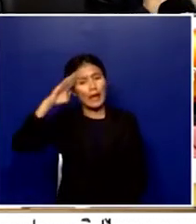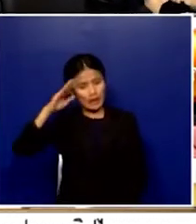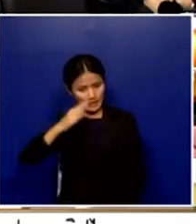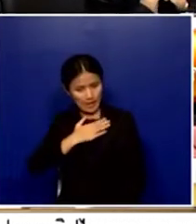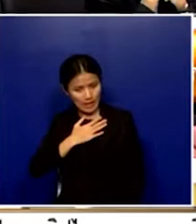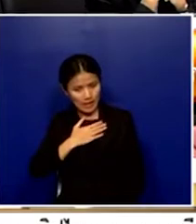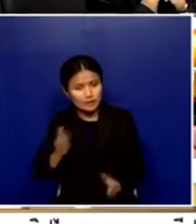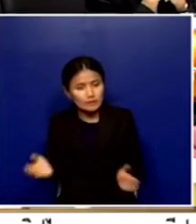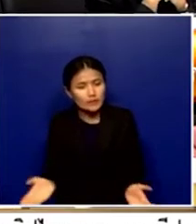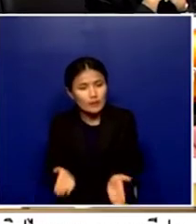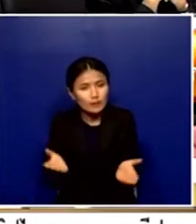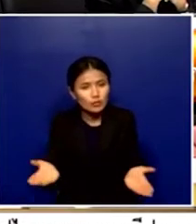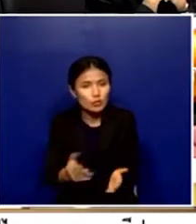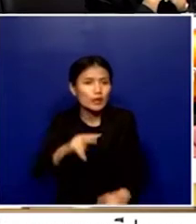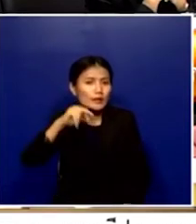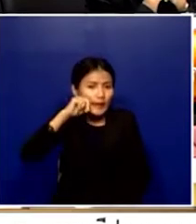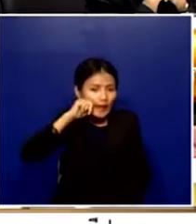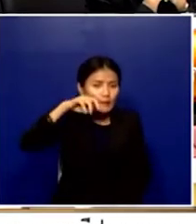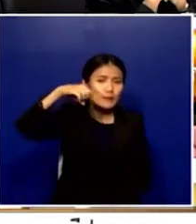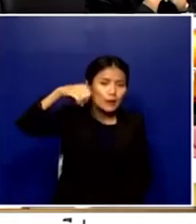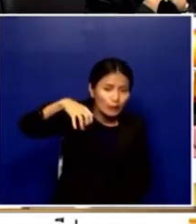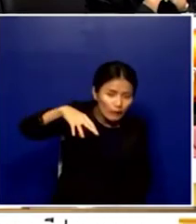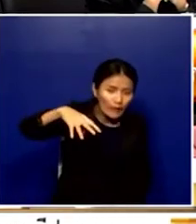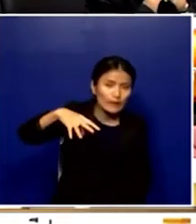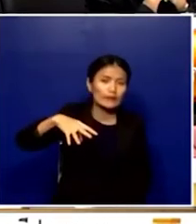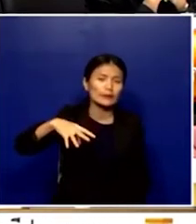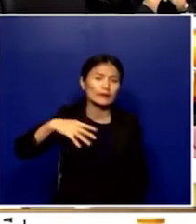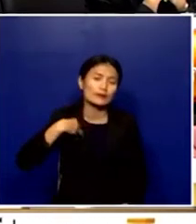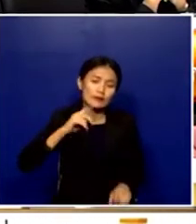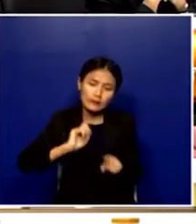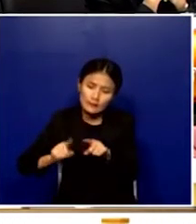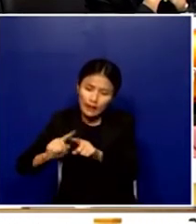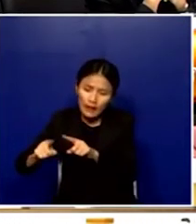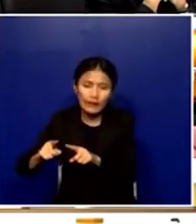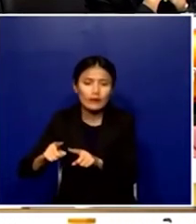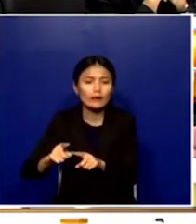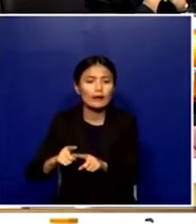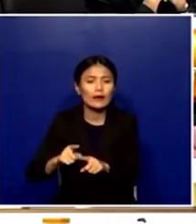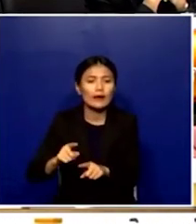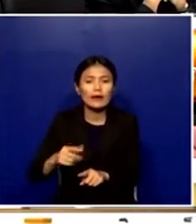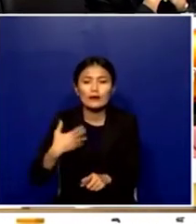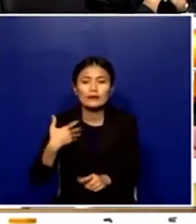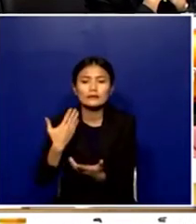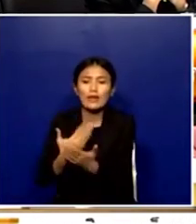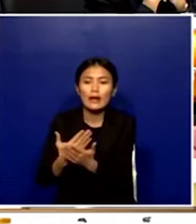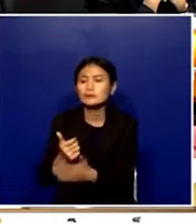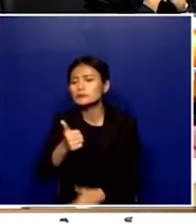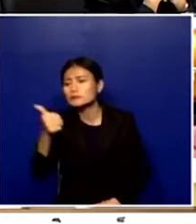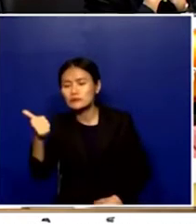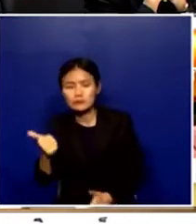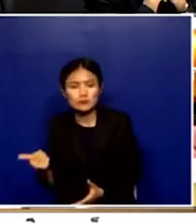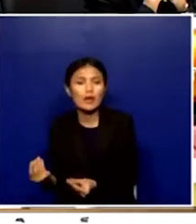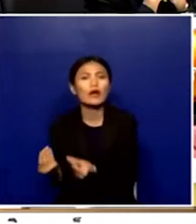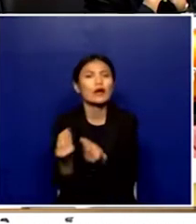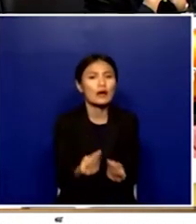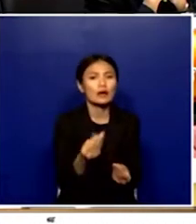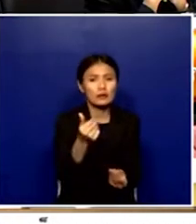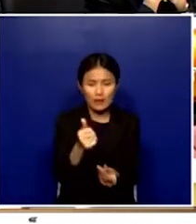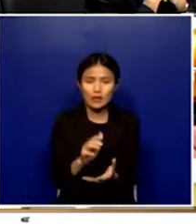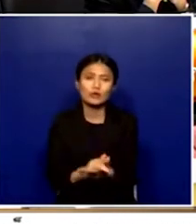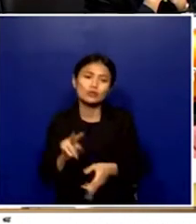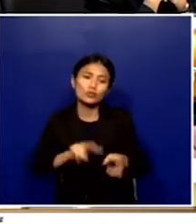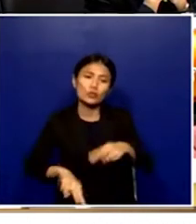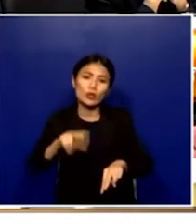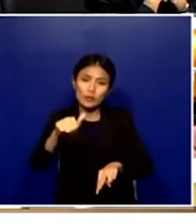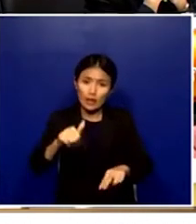่า และค่าใช้ใจอื่นๆ ที่จําเป็ในการอยู่อาใสตรงสอดครองก กองทับบุยอมรับใคำวธีชัย prospectsี